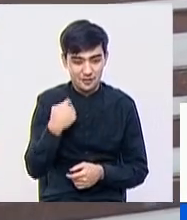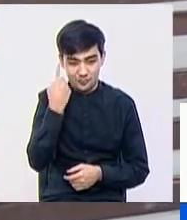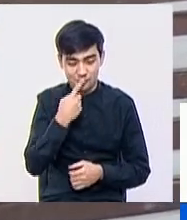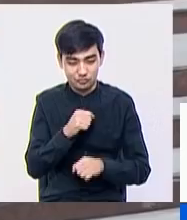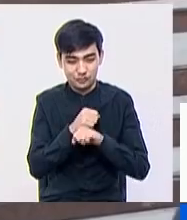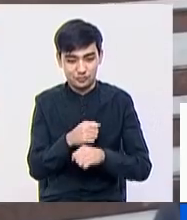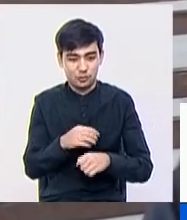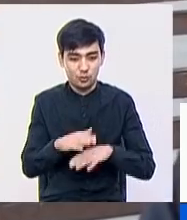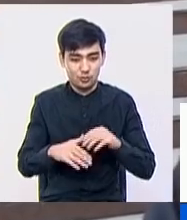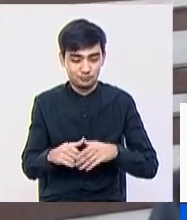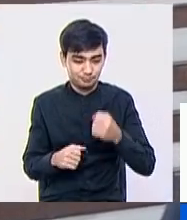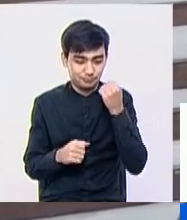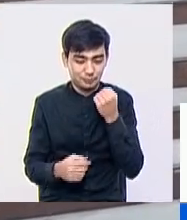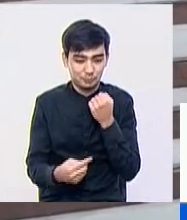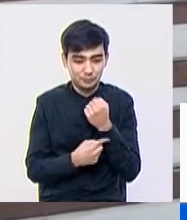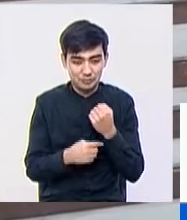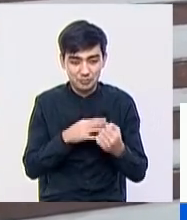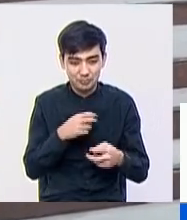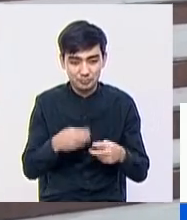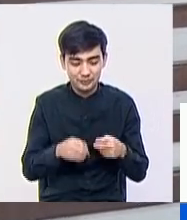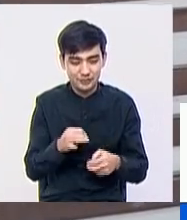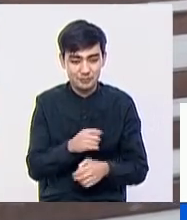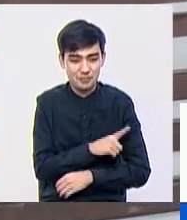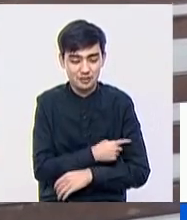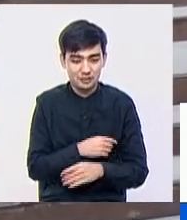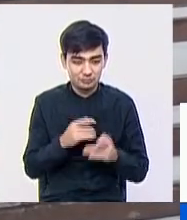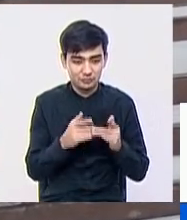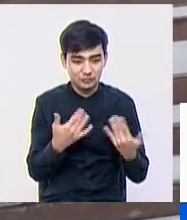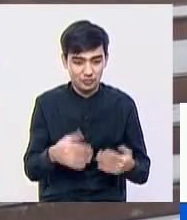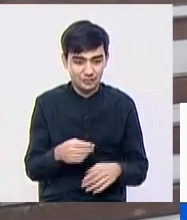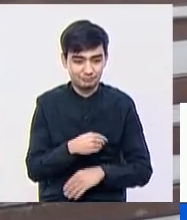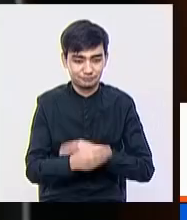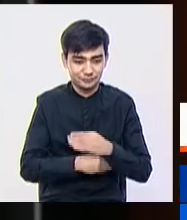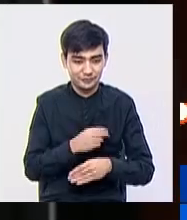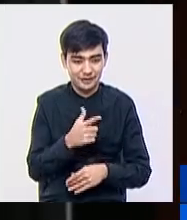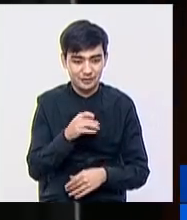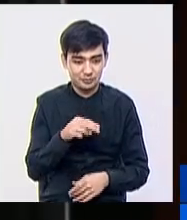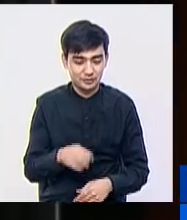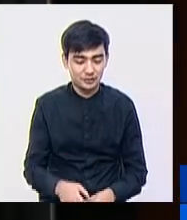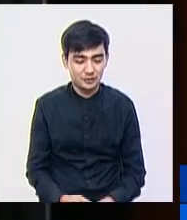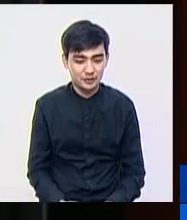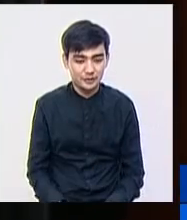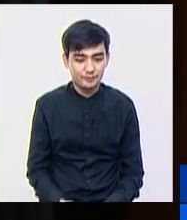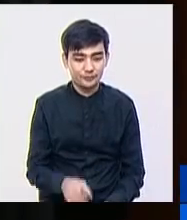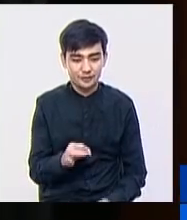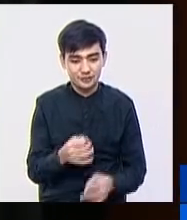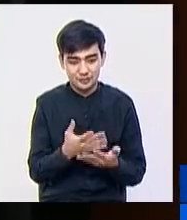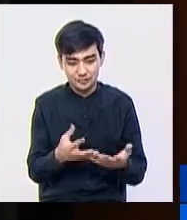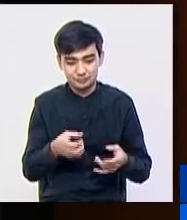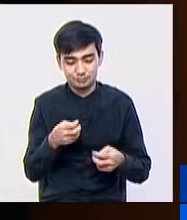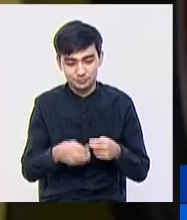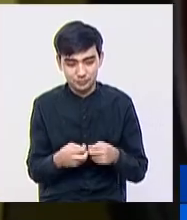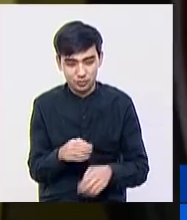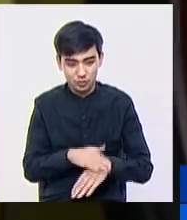В итоге перелом. На скорой меня доставили в поликлинику, где наложили гипс. С ушибами и ссадинами, поломанными